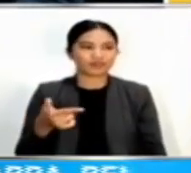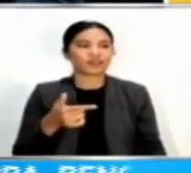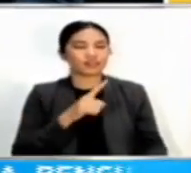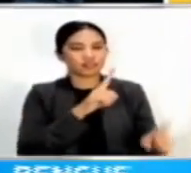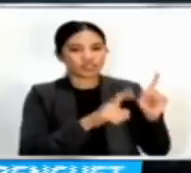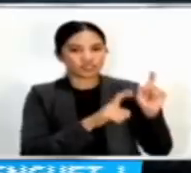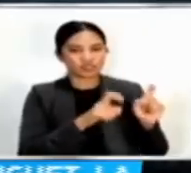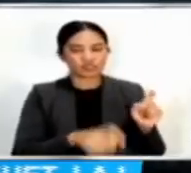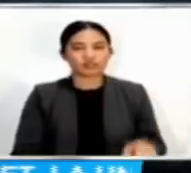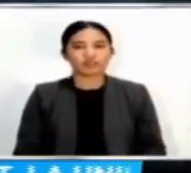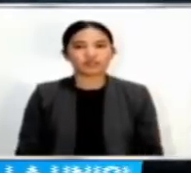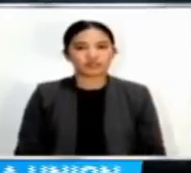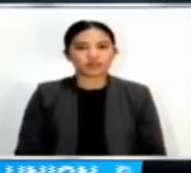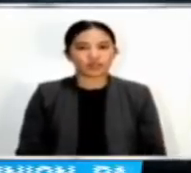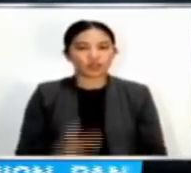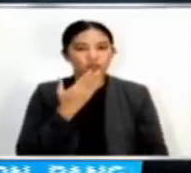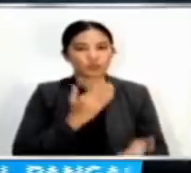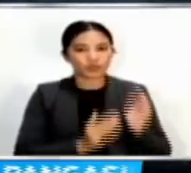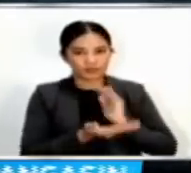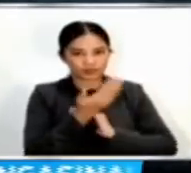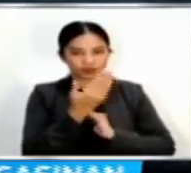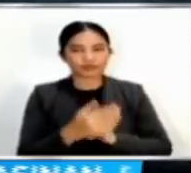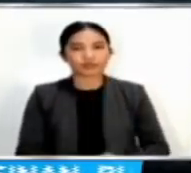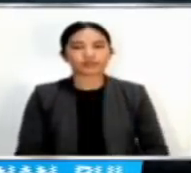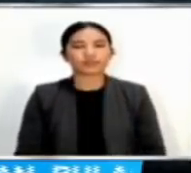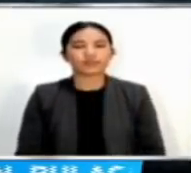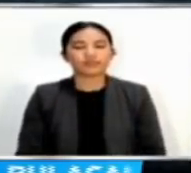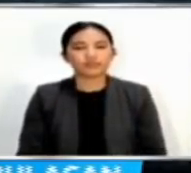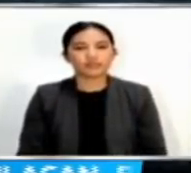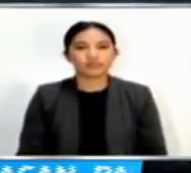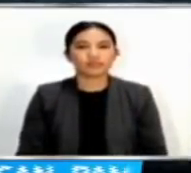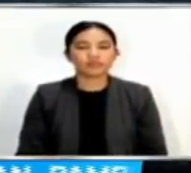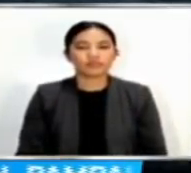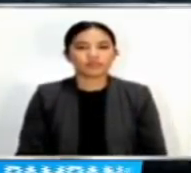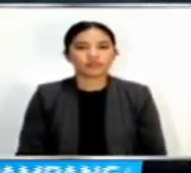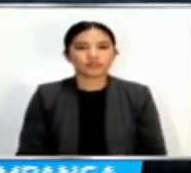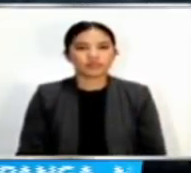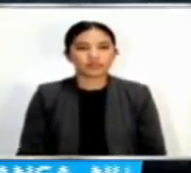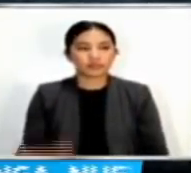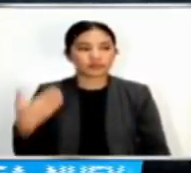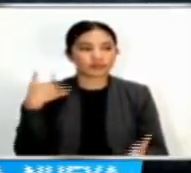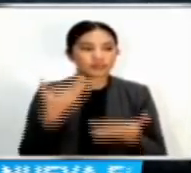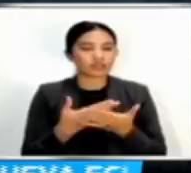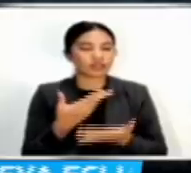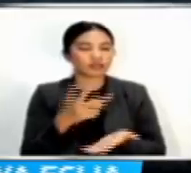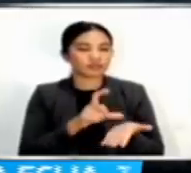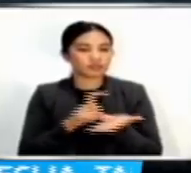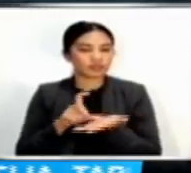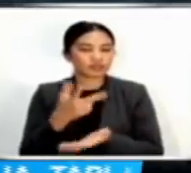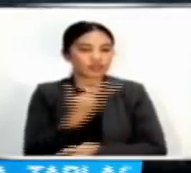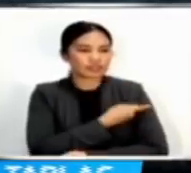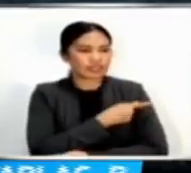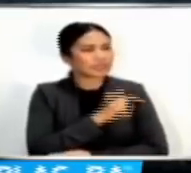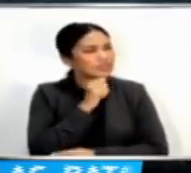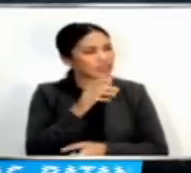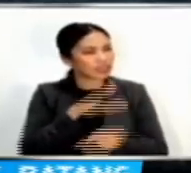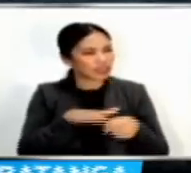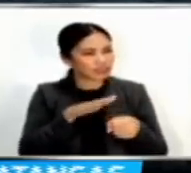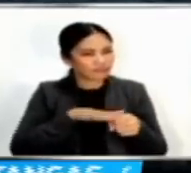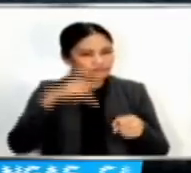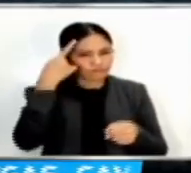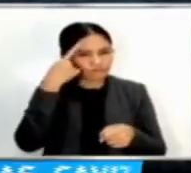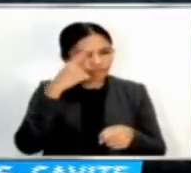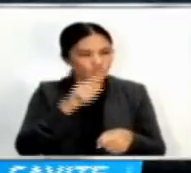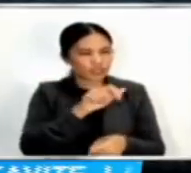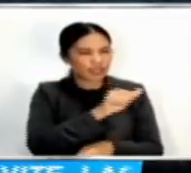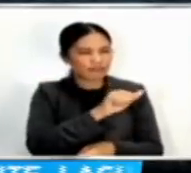Okay. Hi, good morning po, yes, Doc. Hindi rin po sapat yung bilang ng paparating na bakuna para sa A4 category ayon mismo sa DOH. Ano po kayang